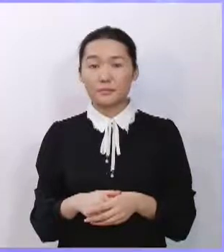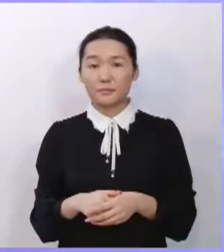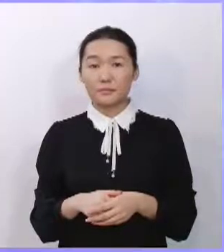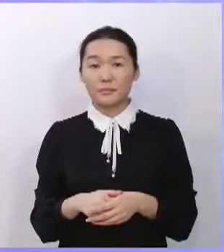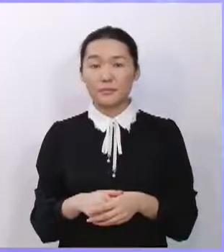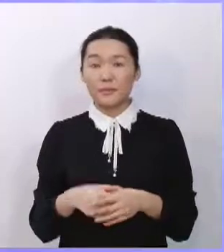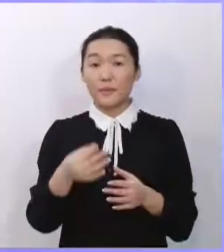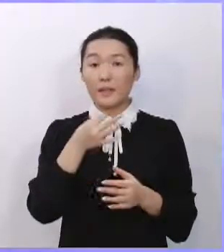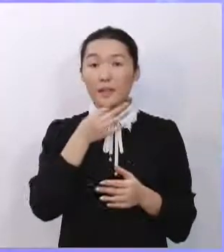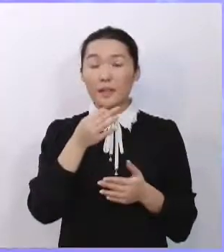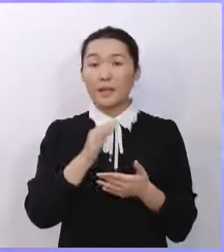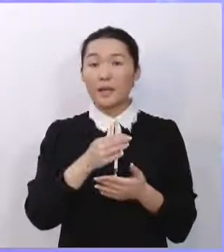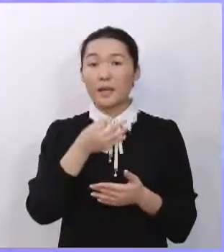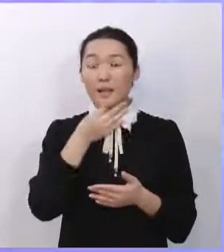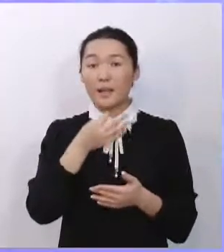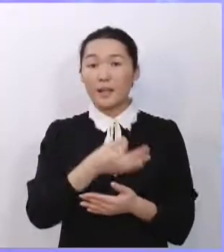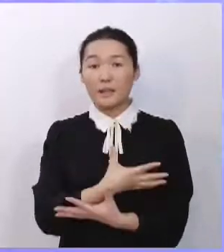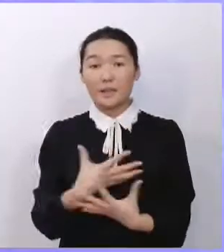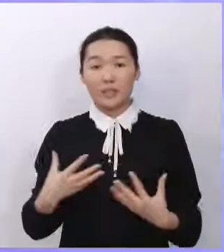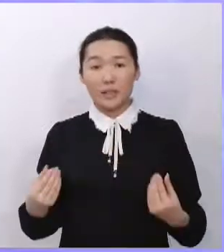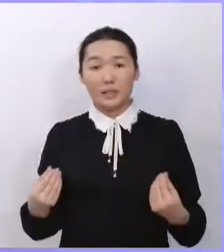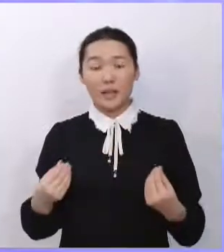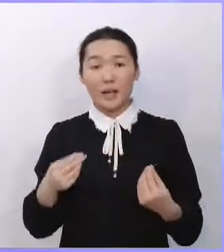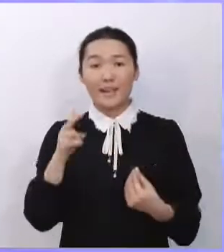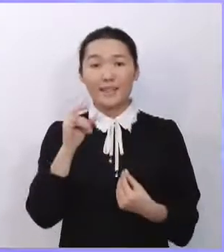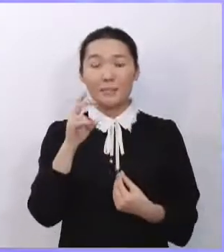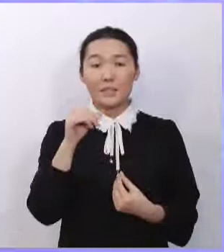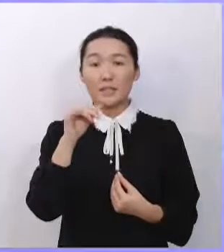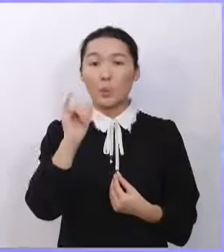Эрте жаздагы кымызды ууз кымыз дейбиз.